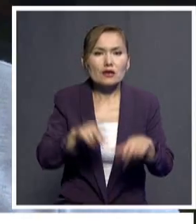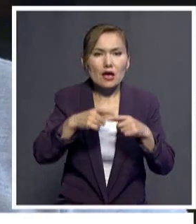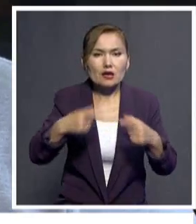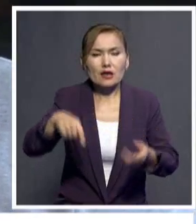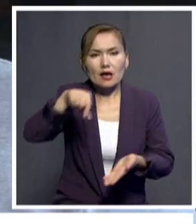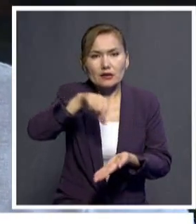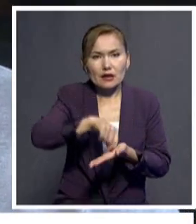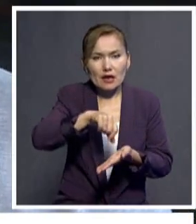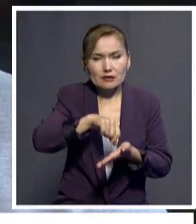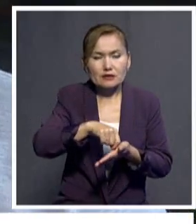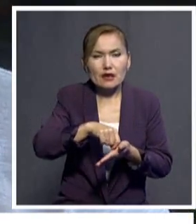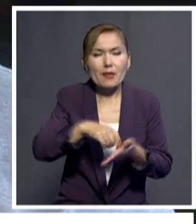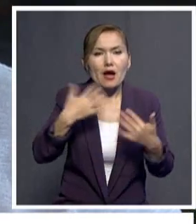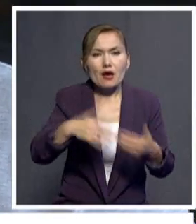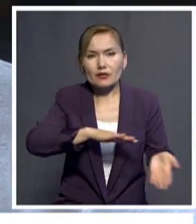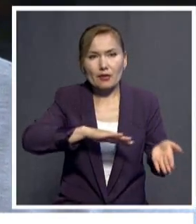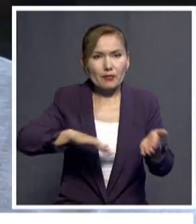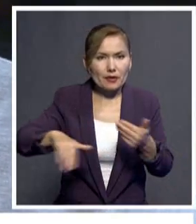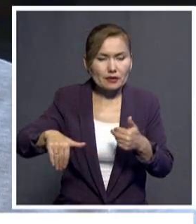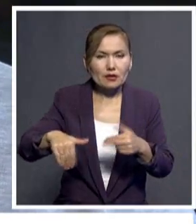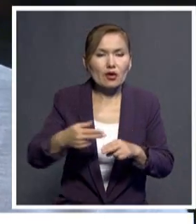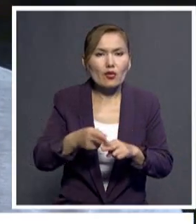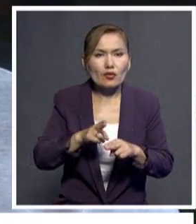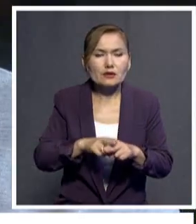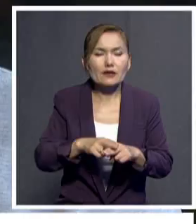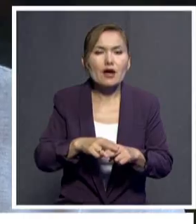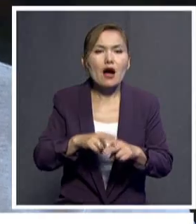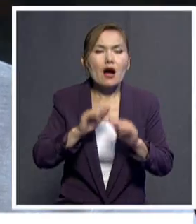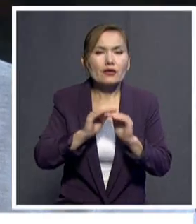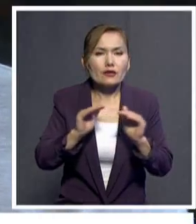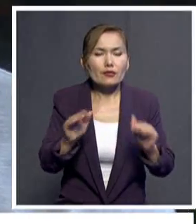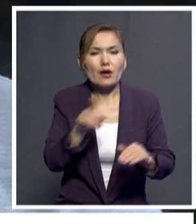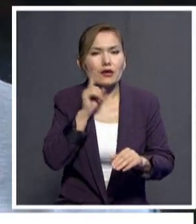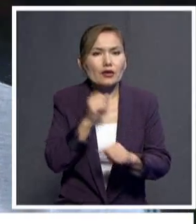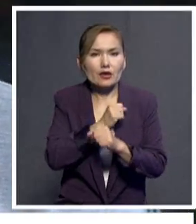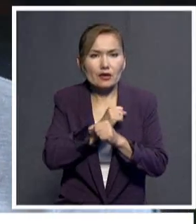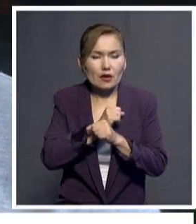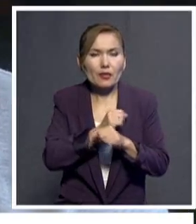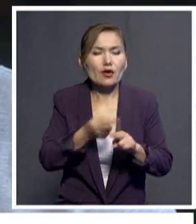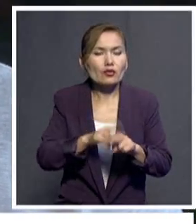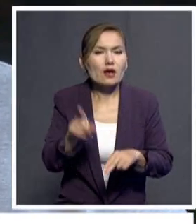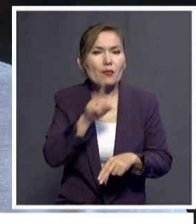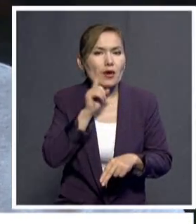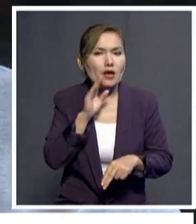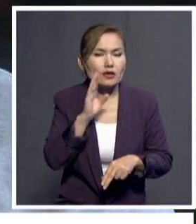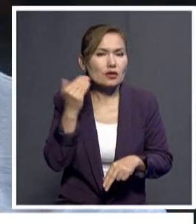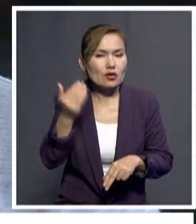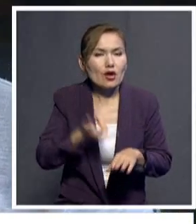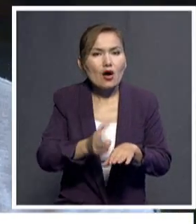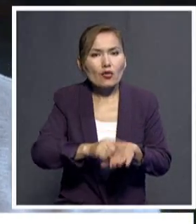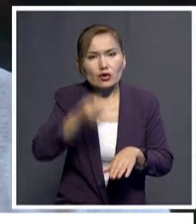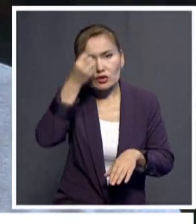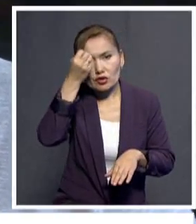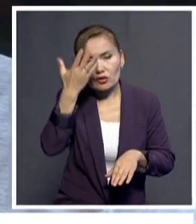ОБТ-ларын тапсырып алып, енді босап қалды ғой, босап демалып жатыр барлығы. Бірақ Шиара негізі енді ақылды қыз болғаннан кейін,